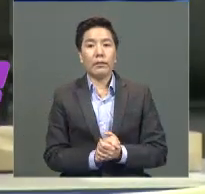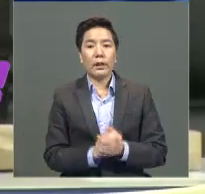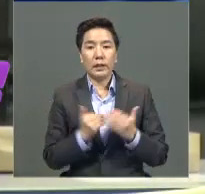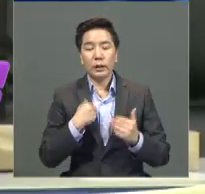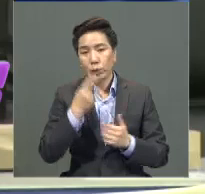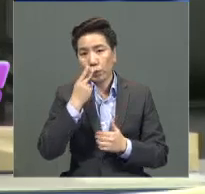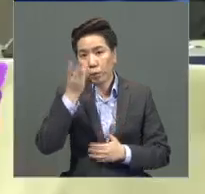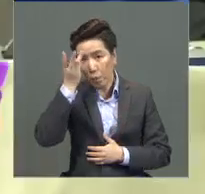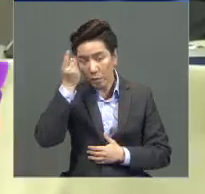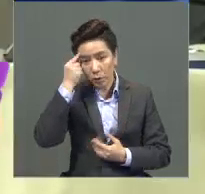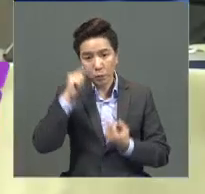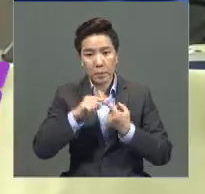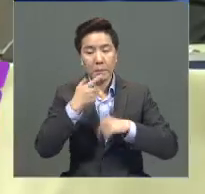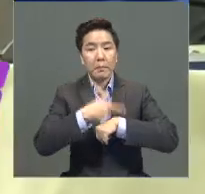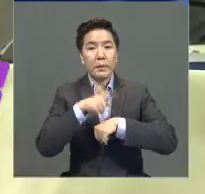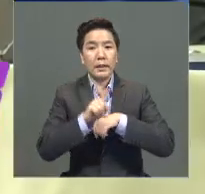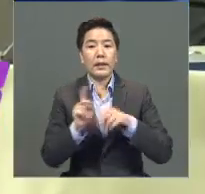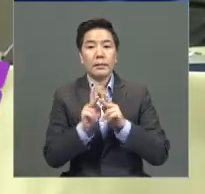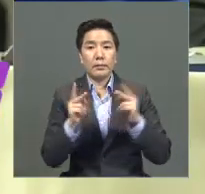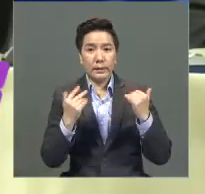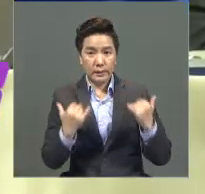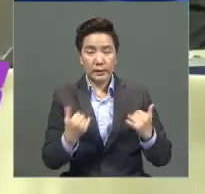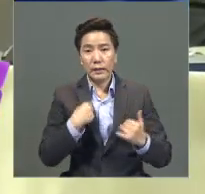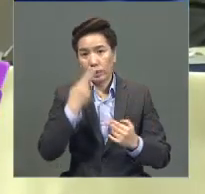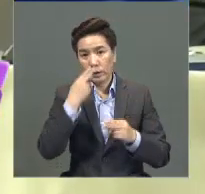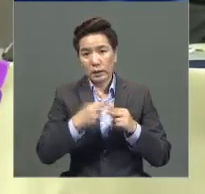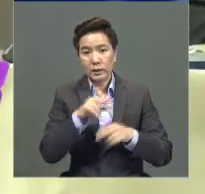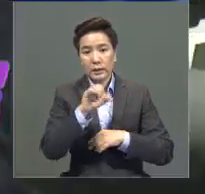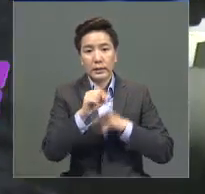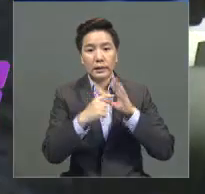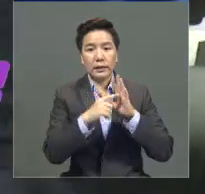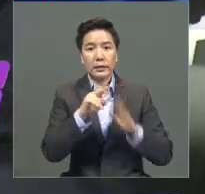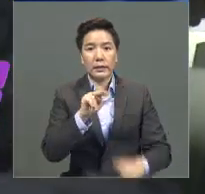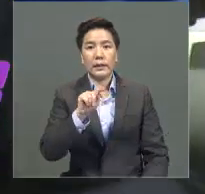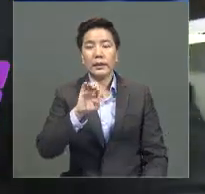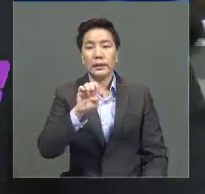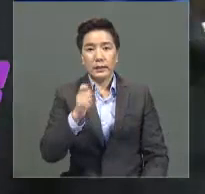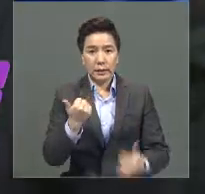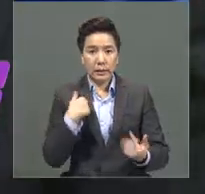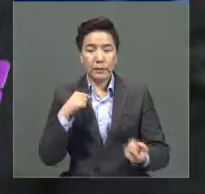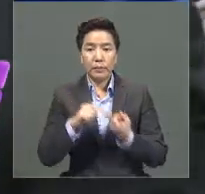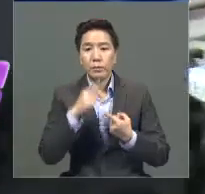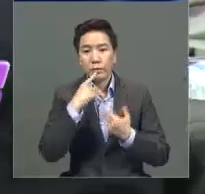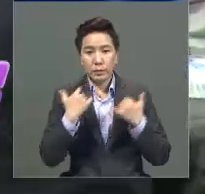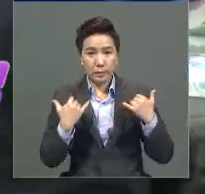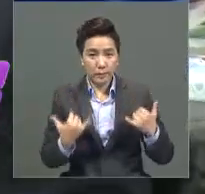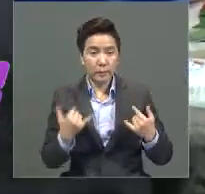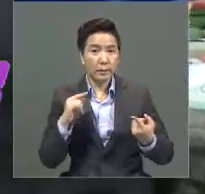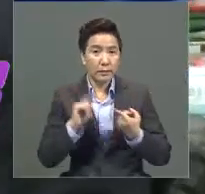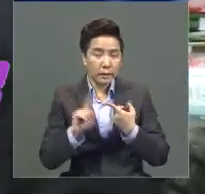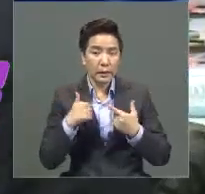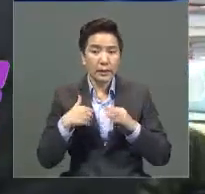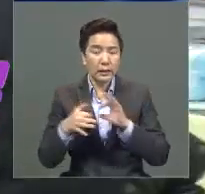ที่ดูความเห็นของประธานกรรมาธิการกันบ้างแต่ถ้าคุณสันติพร้อมพัฒน์ก็บอกว่าตอนเนี้ย